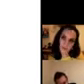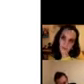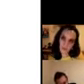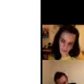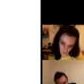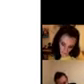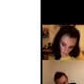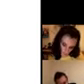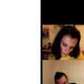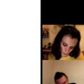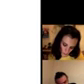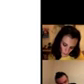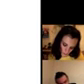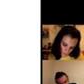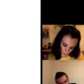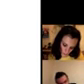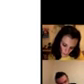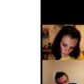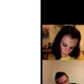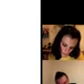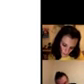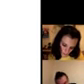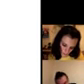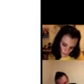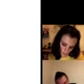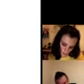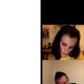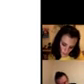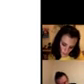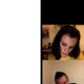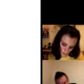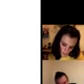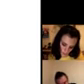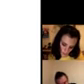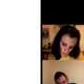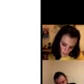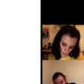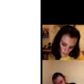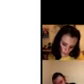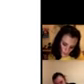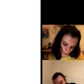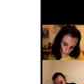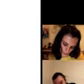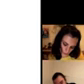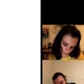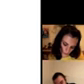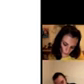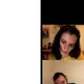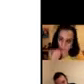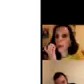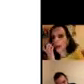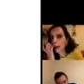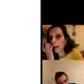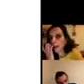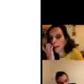anlamak için bu katılımcı süreçlerin yararlı olduğunu gördüm. İkinci sebep olarak paydaşların desteğini sağlama